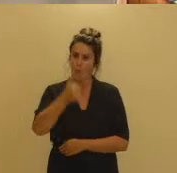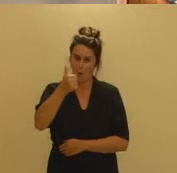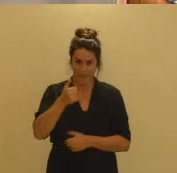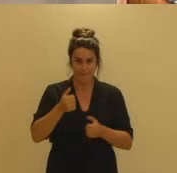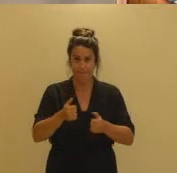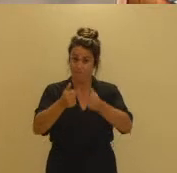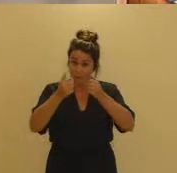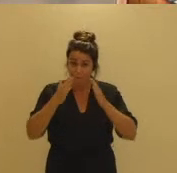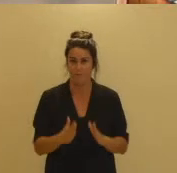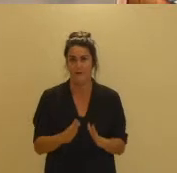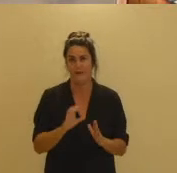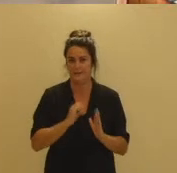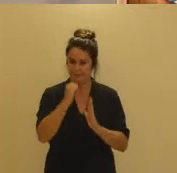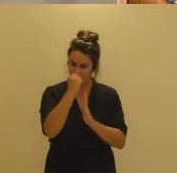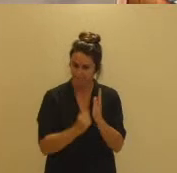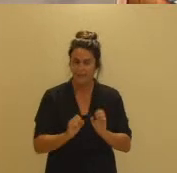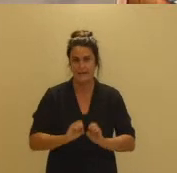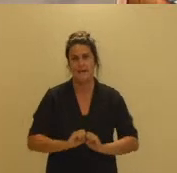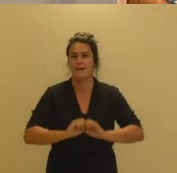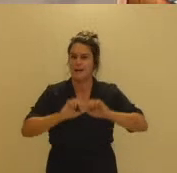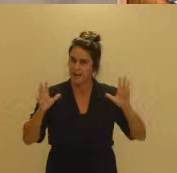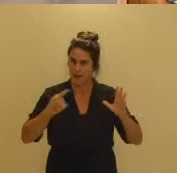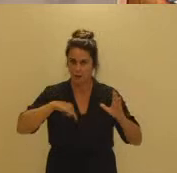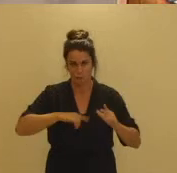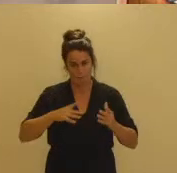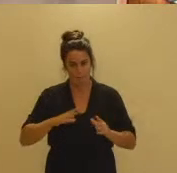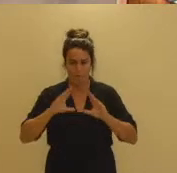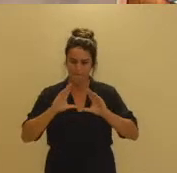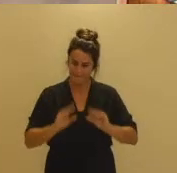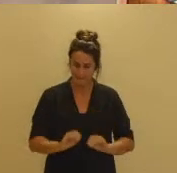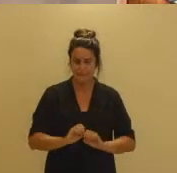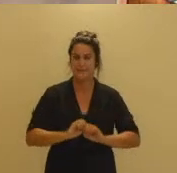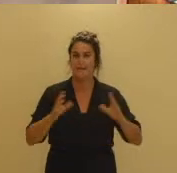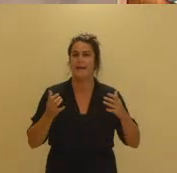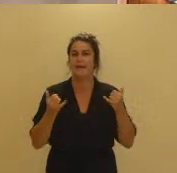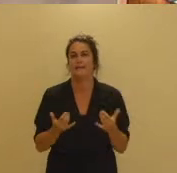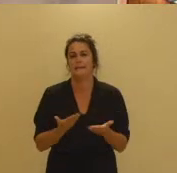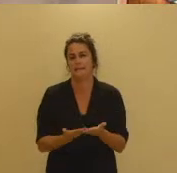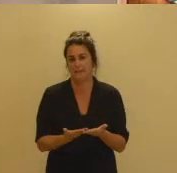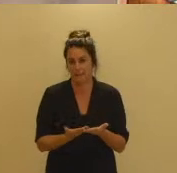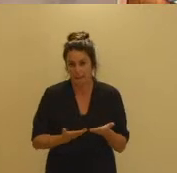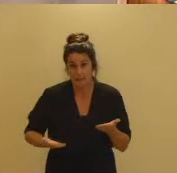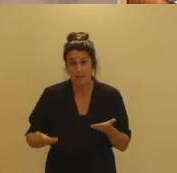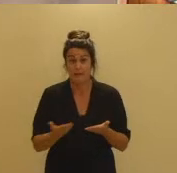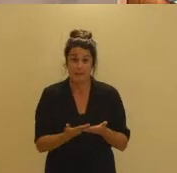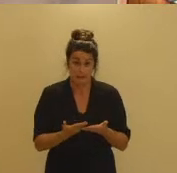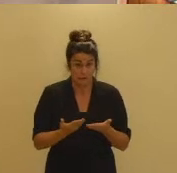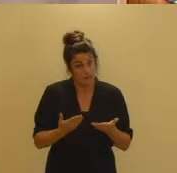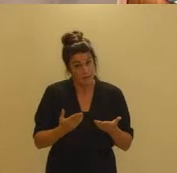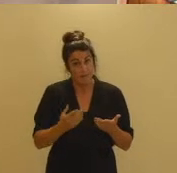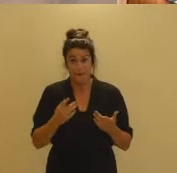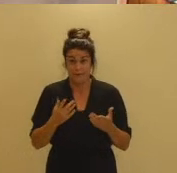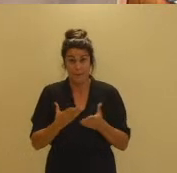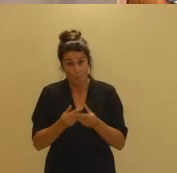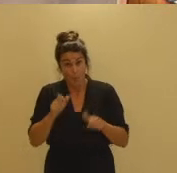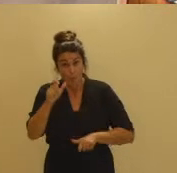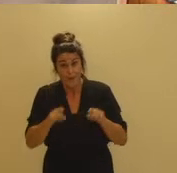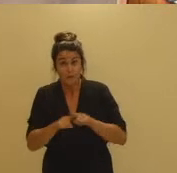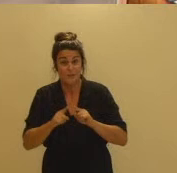de façon claire pour se positionner sur ce terrain sur lequel interviennent beaucoup de